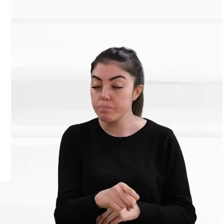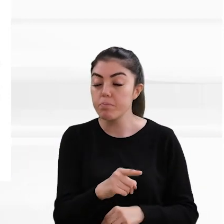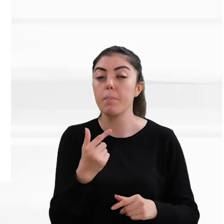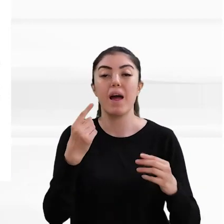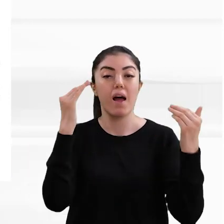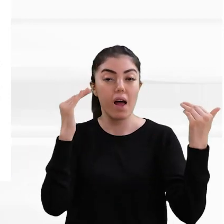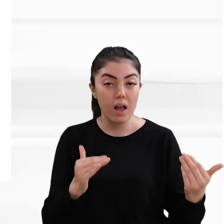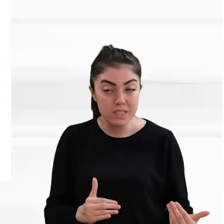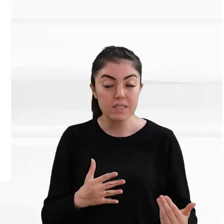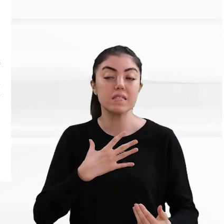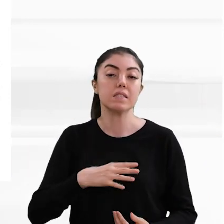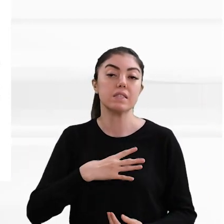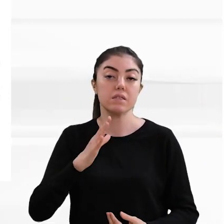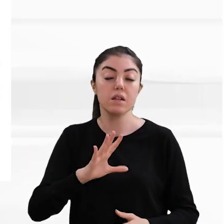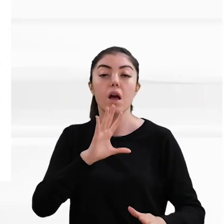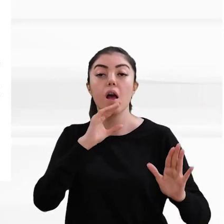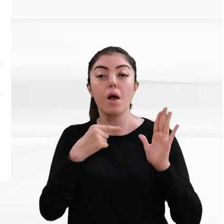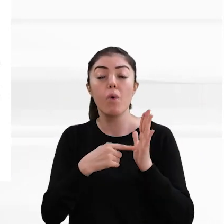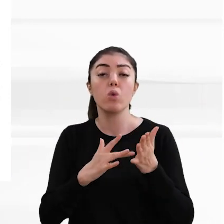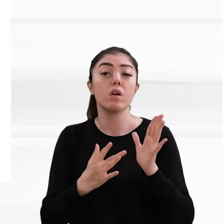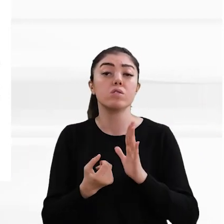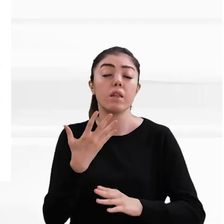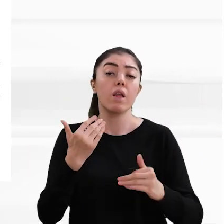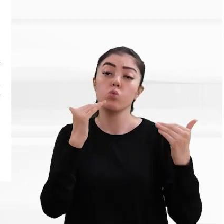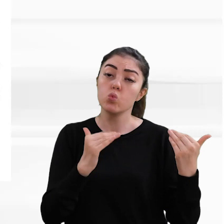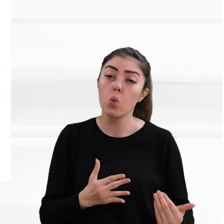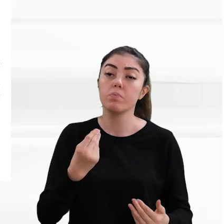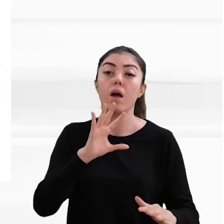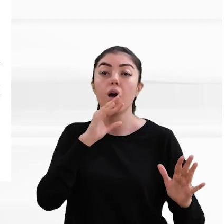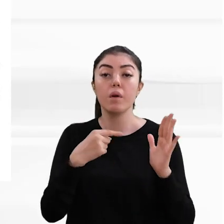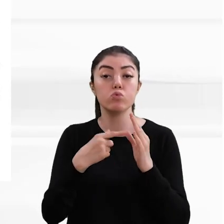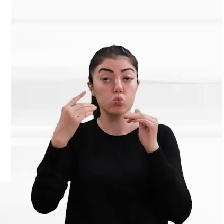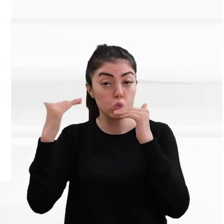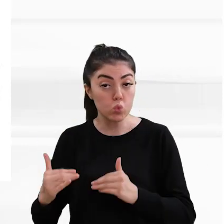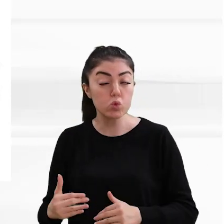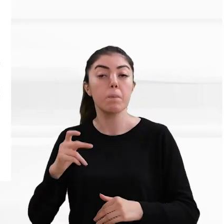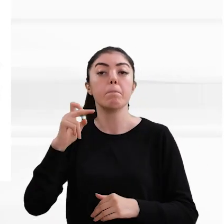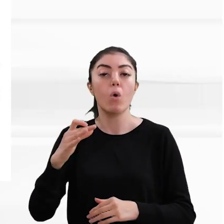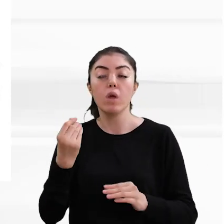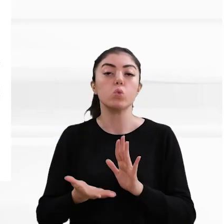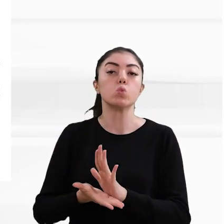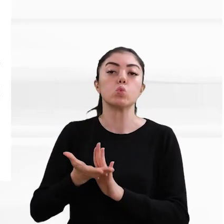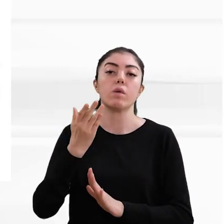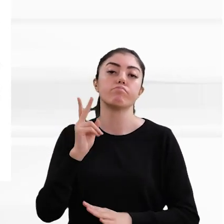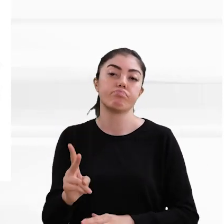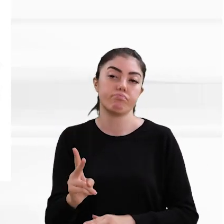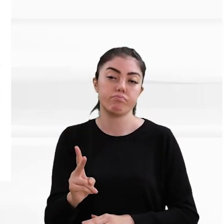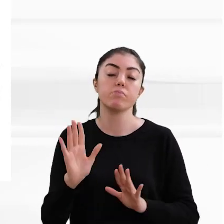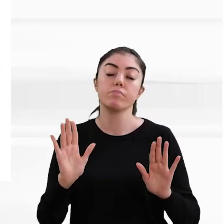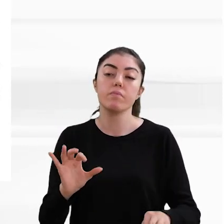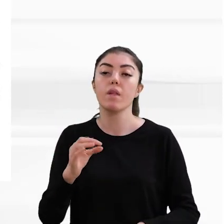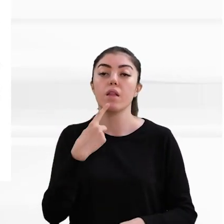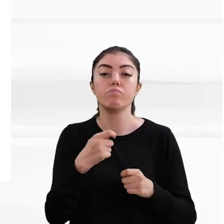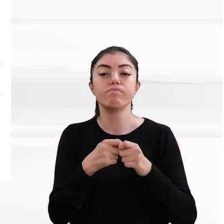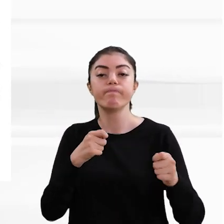hatlarında enerji kayıplarının azaltılması için akımı olabildiğince düşürülür, akımı düşürürken de